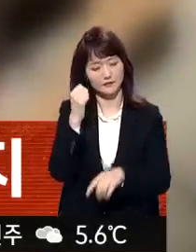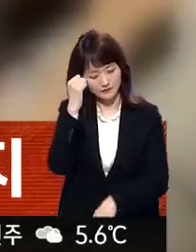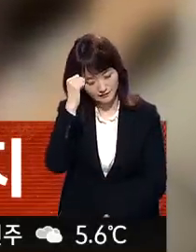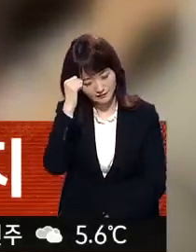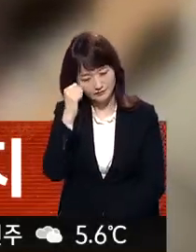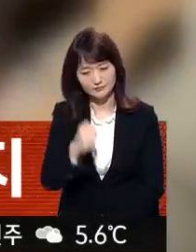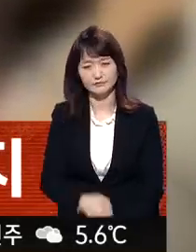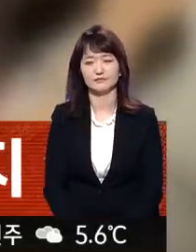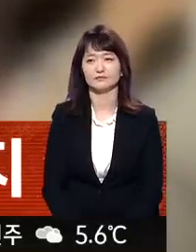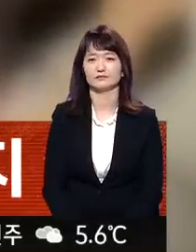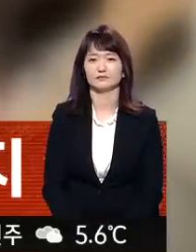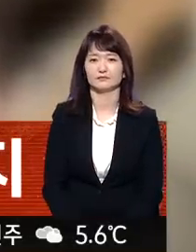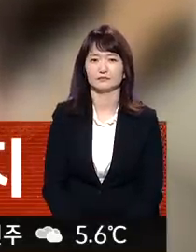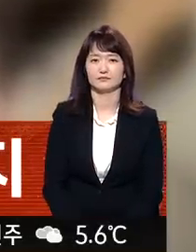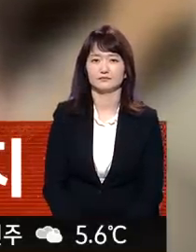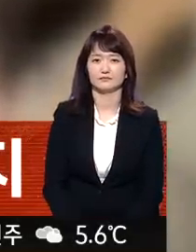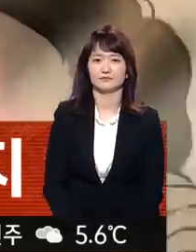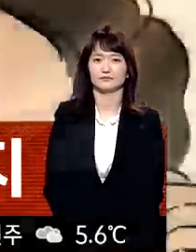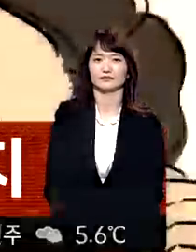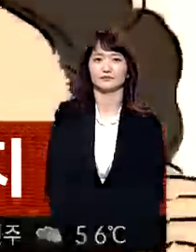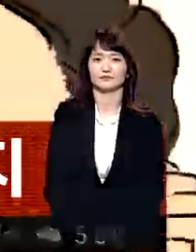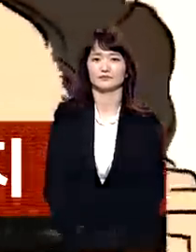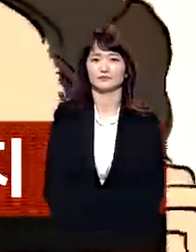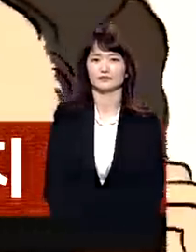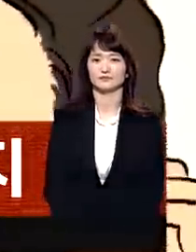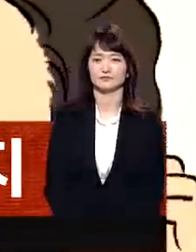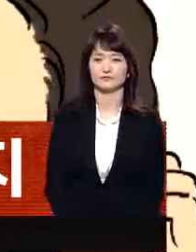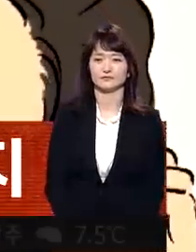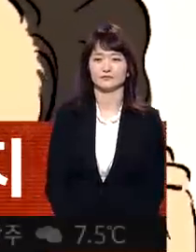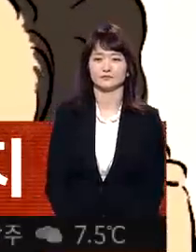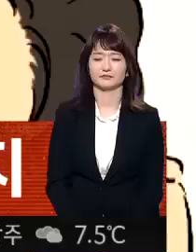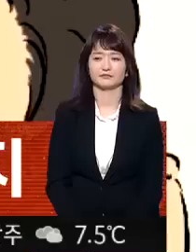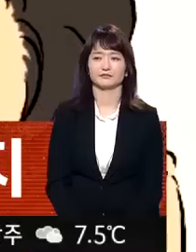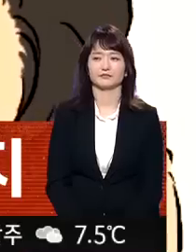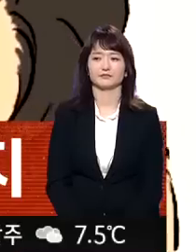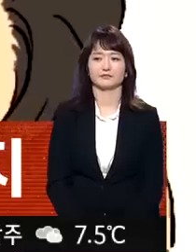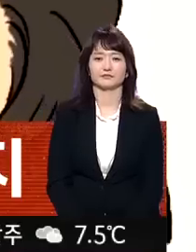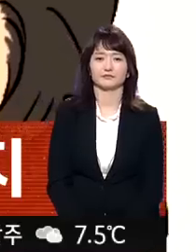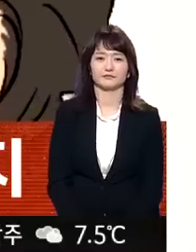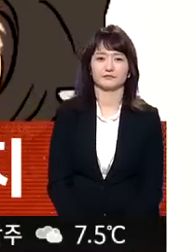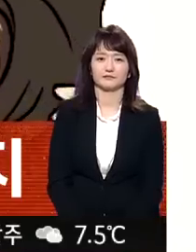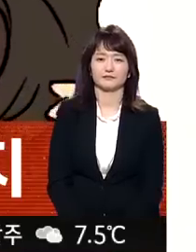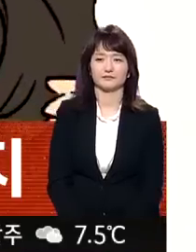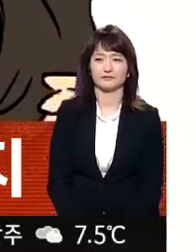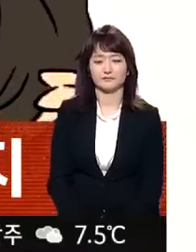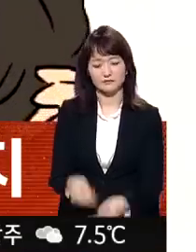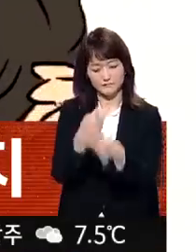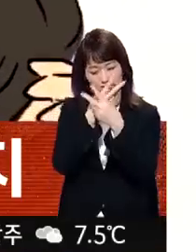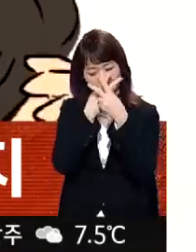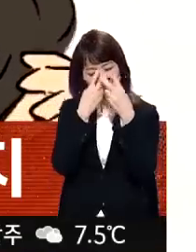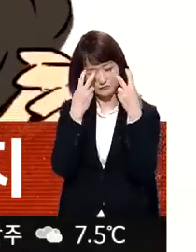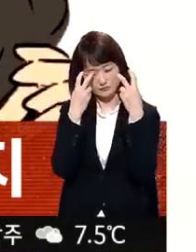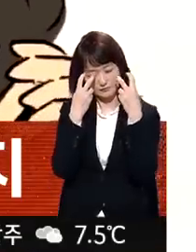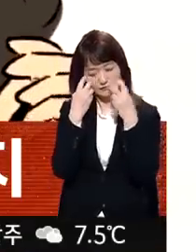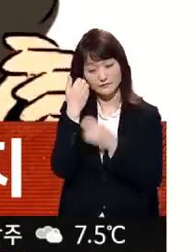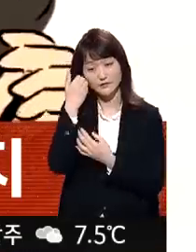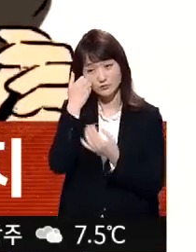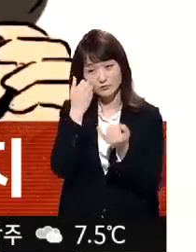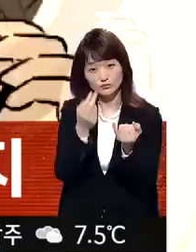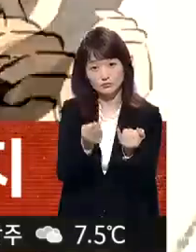깨무는 거는 저는 또 이건 처음 들어보는 소리네. 이상하네. 예. 아니 그런데 자고 있는데 누가 막 정말